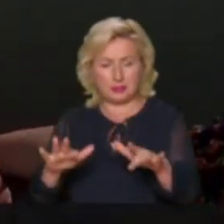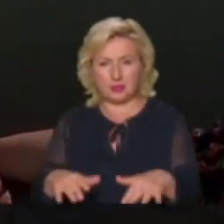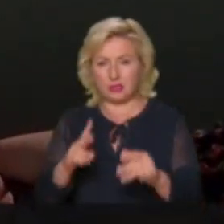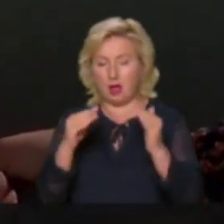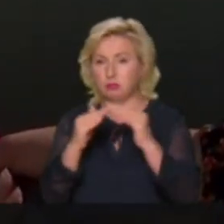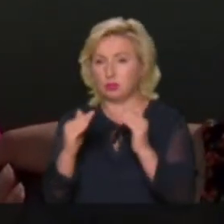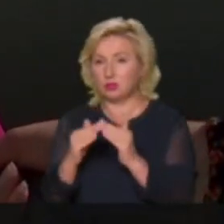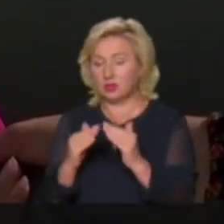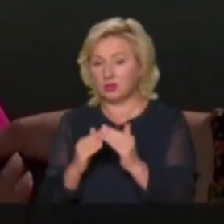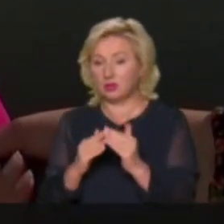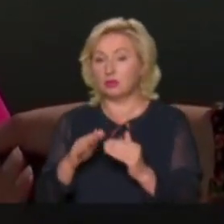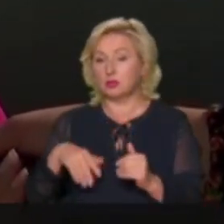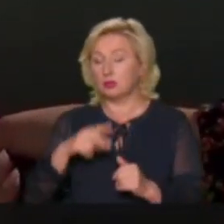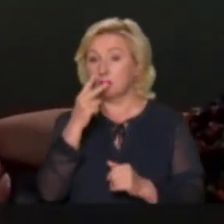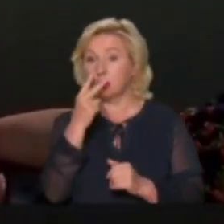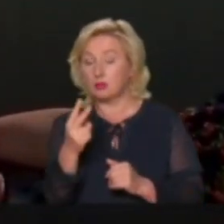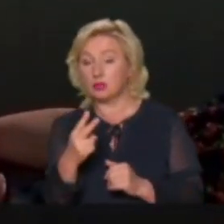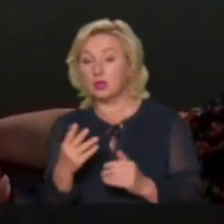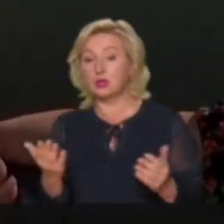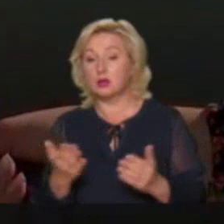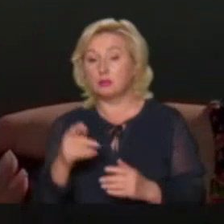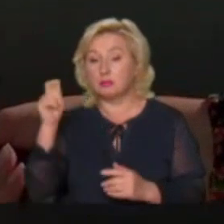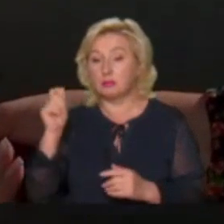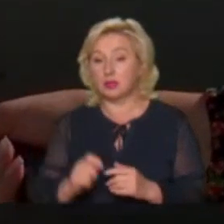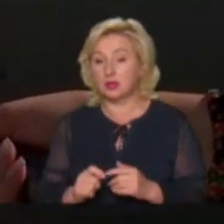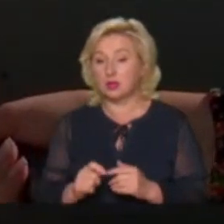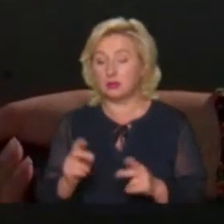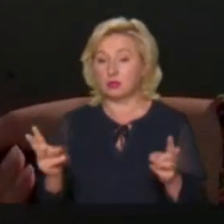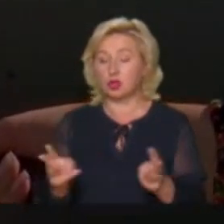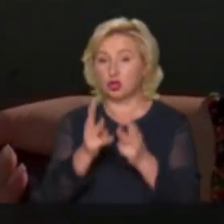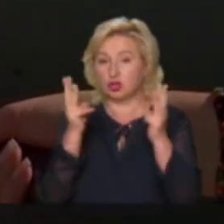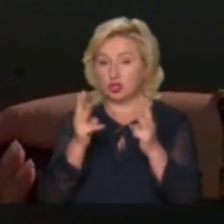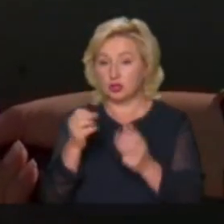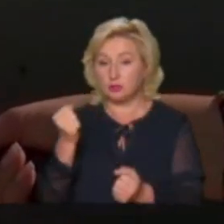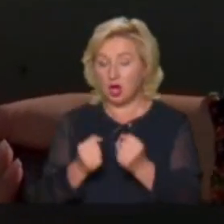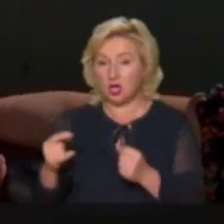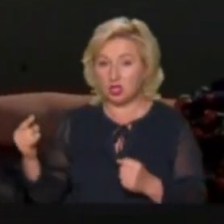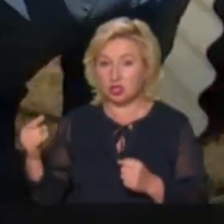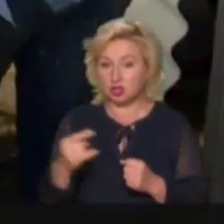будинок. Потім побачили, як приїхала пожежна машина, скоріш за все.